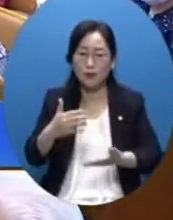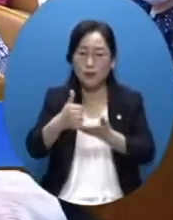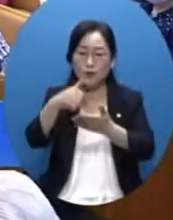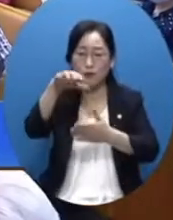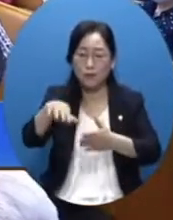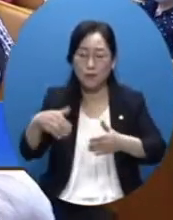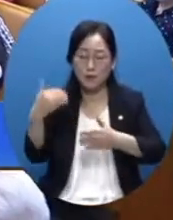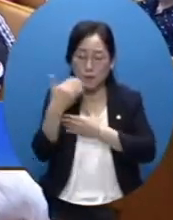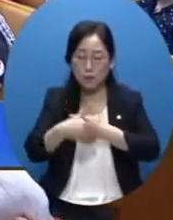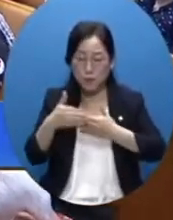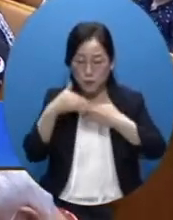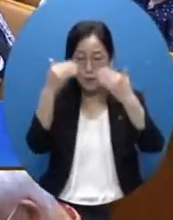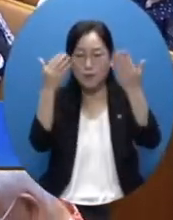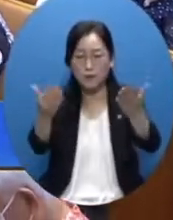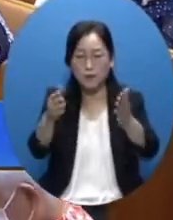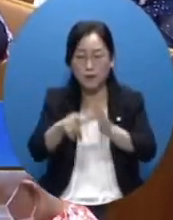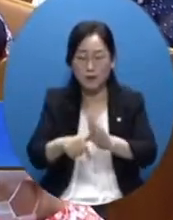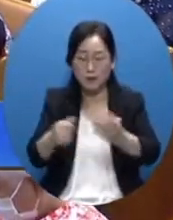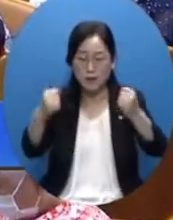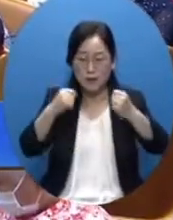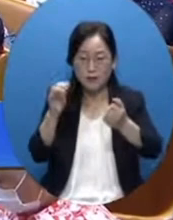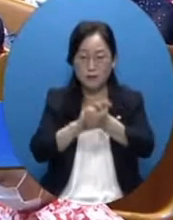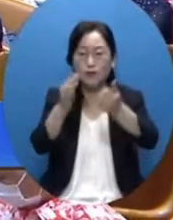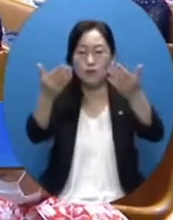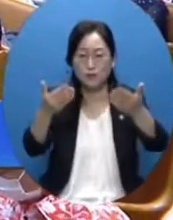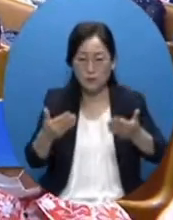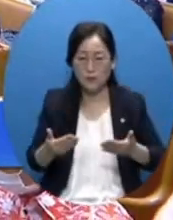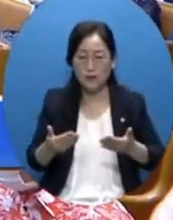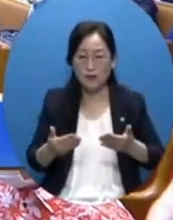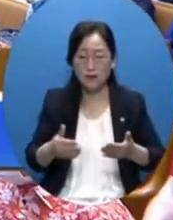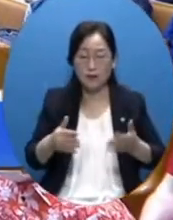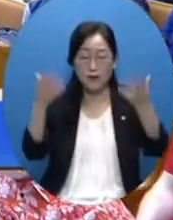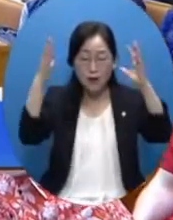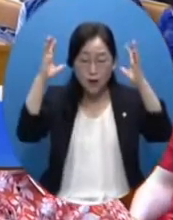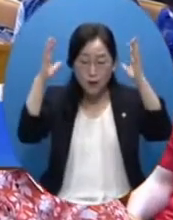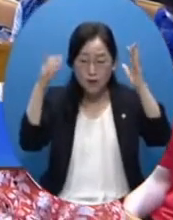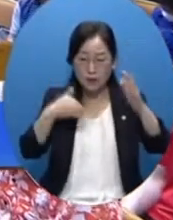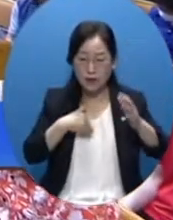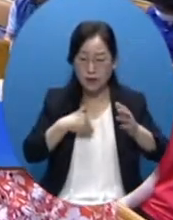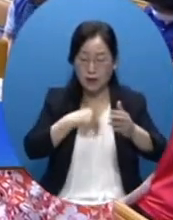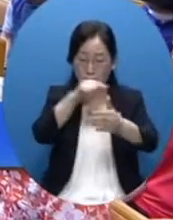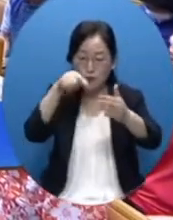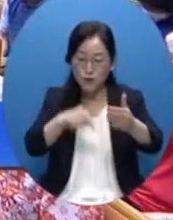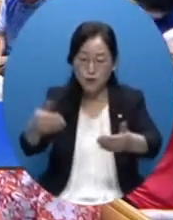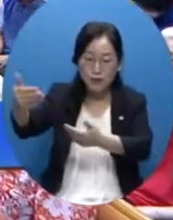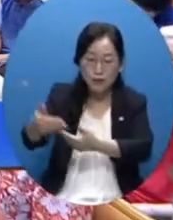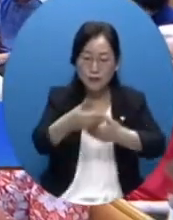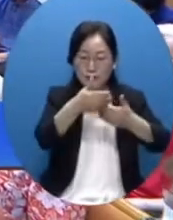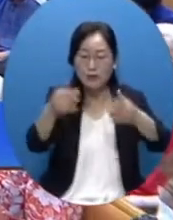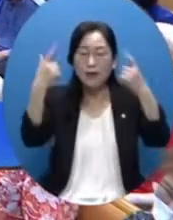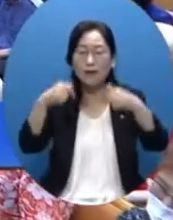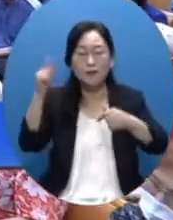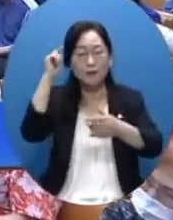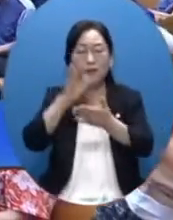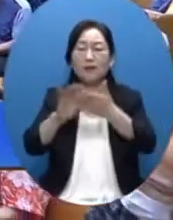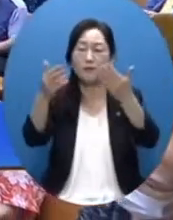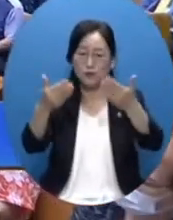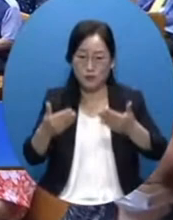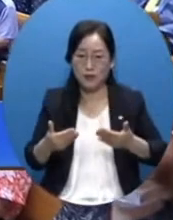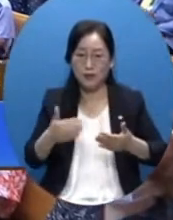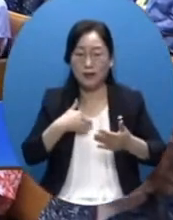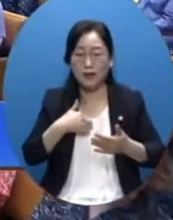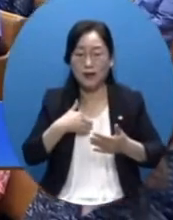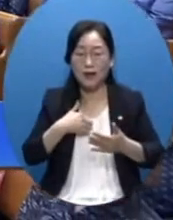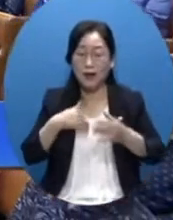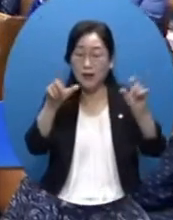이 몸을 맡길 때 힘 주시네 의외로 함 중인 어린 나를 품에 안은 시사 항상 표와 남주 시도다 내가